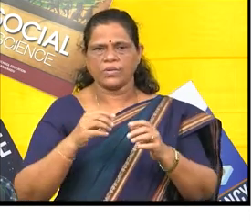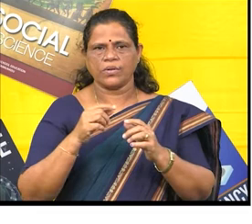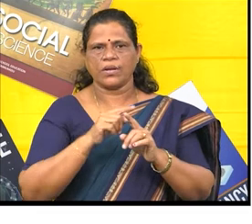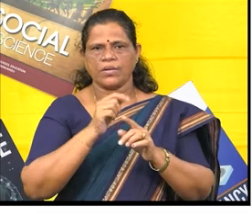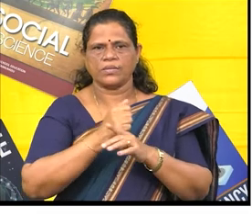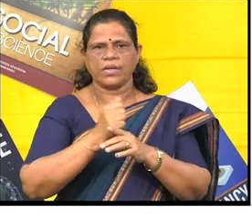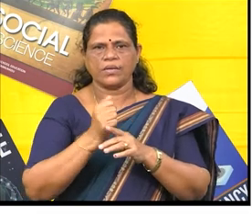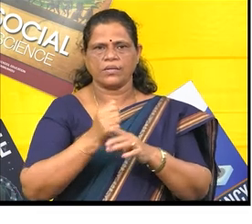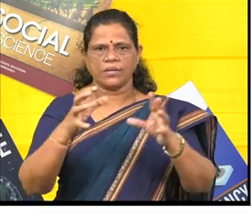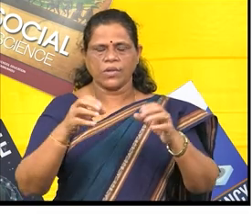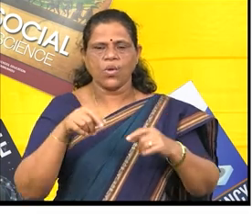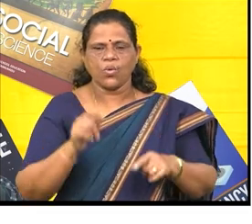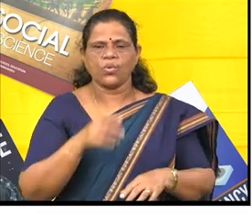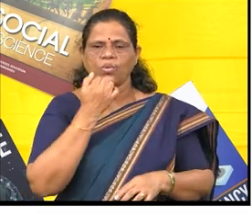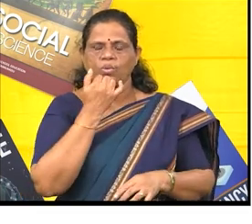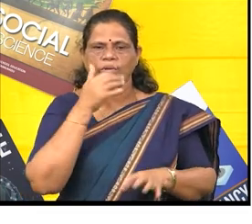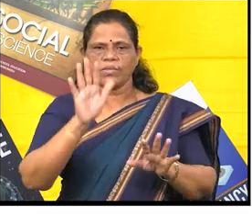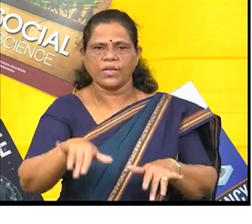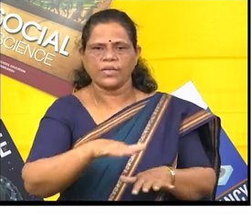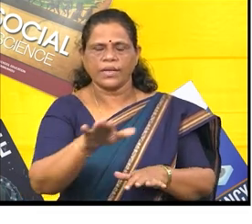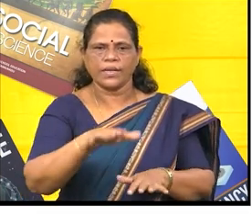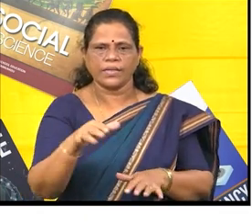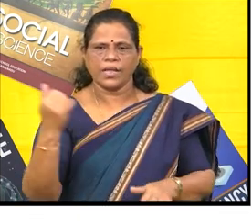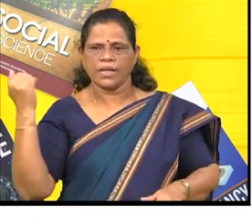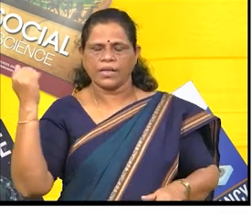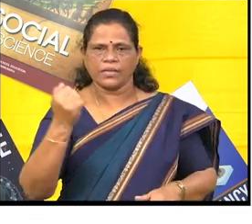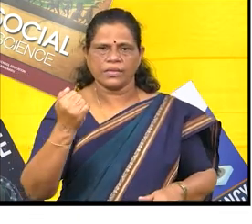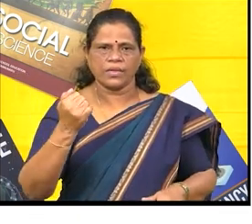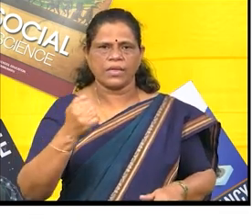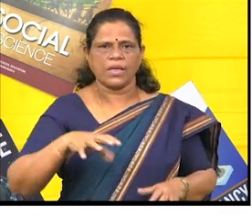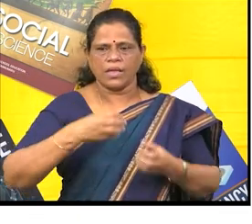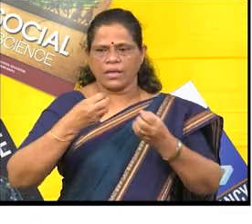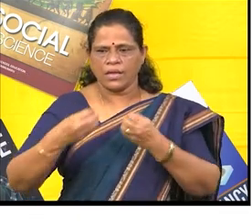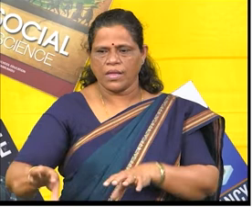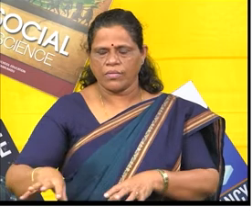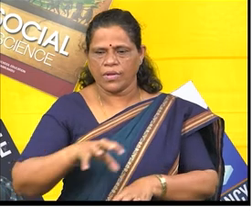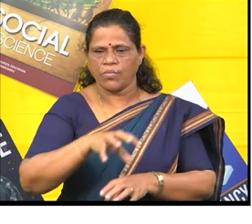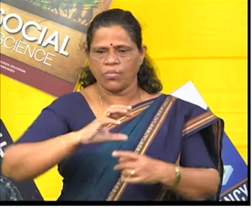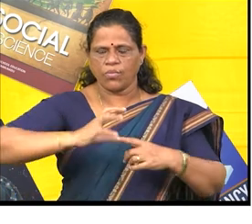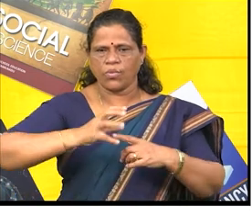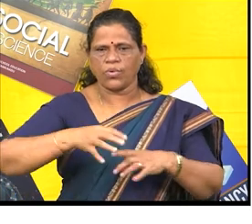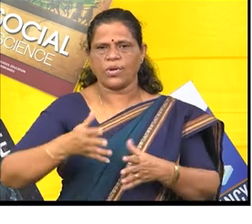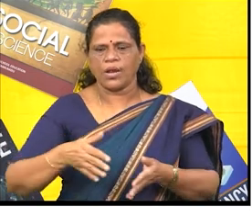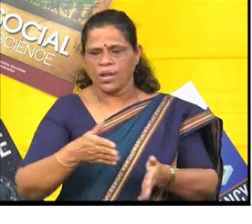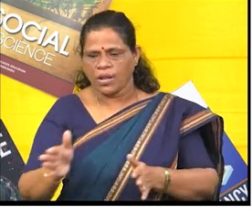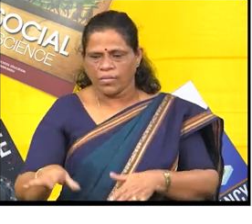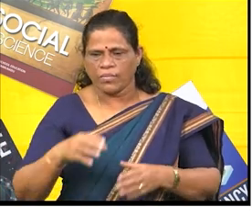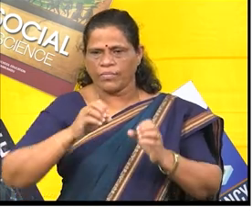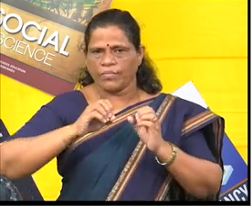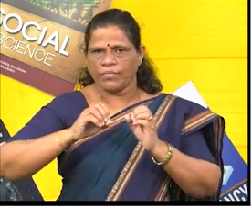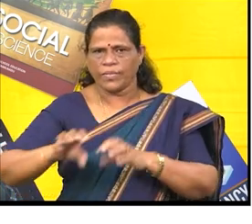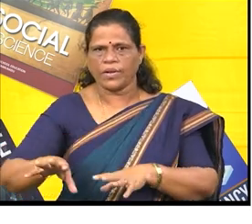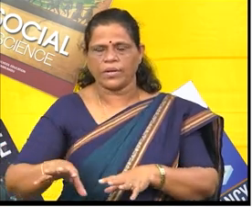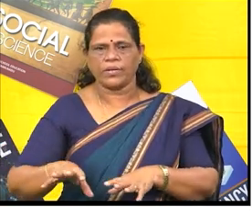என்னன்னு கேட்டிங்களா, ஒரு குற்றம் நடந்த நிகழ்வில் அந்த இடத்துல கத்தி, அவர் விட்டு சென்ற கருவிகள், ஏதாவது